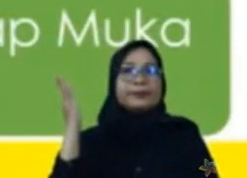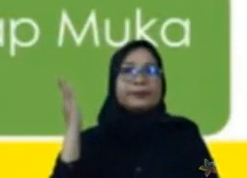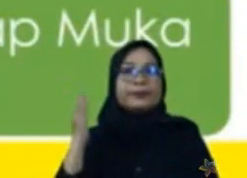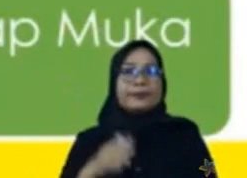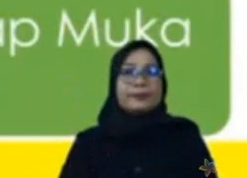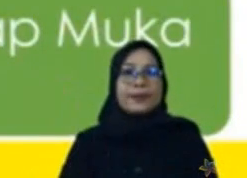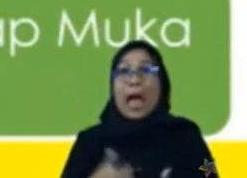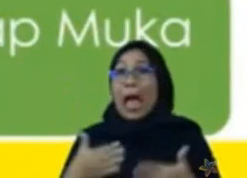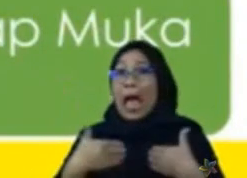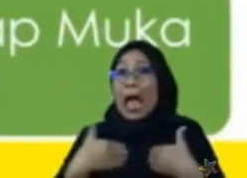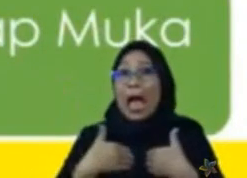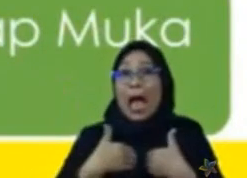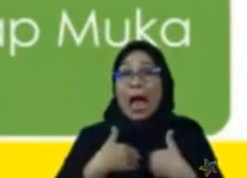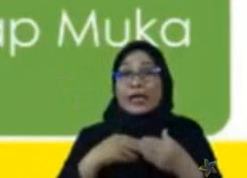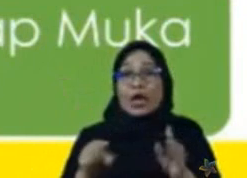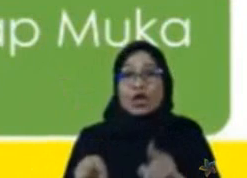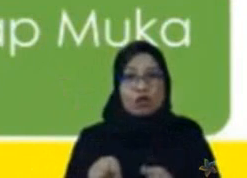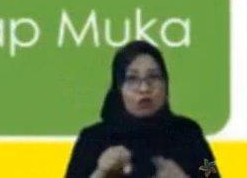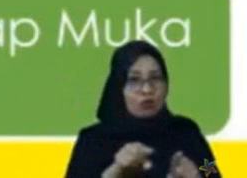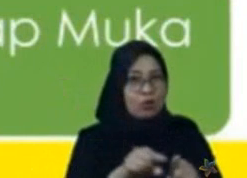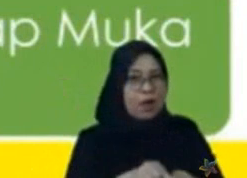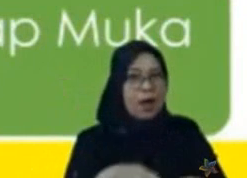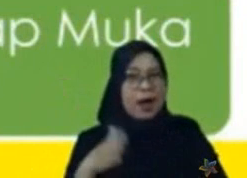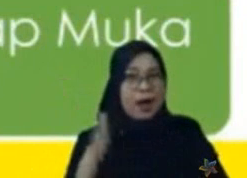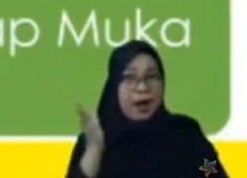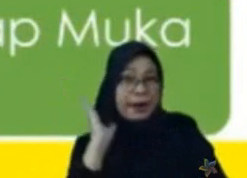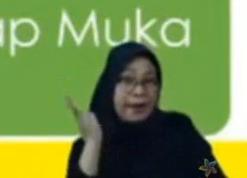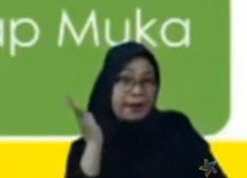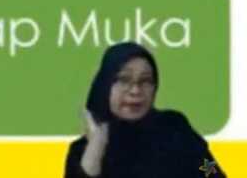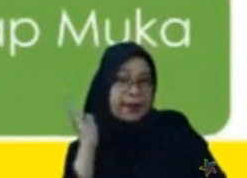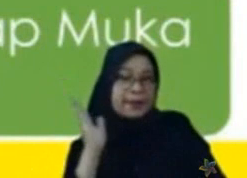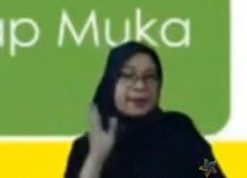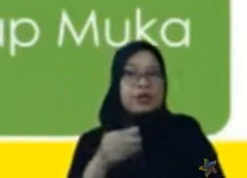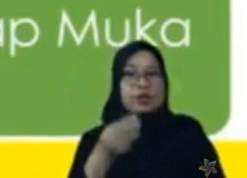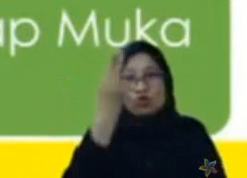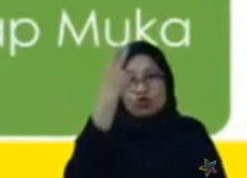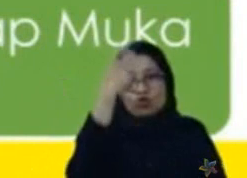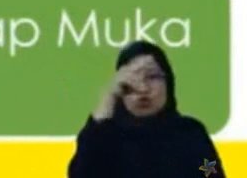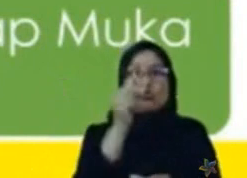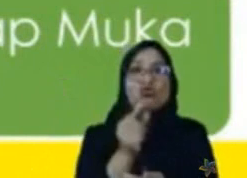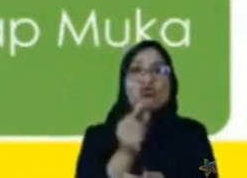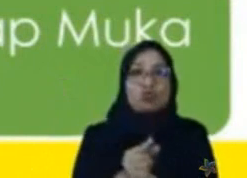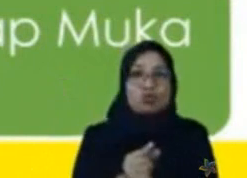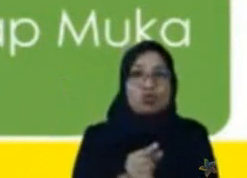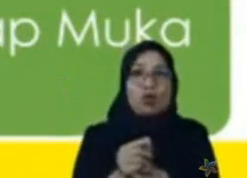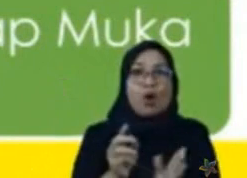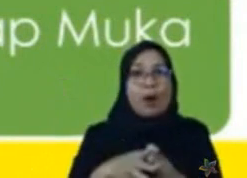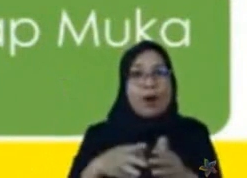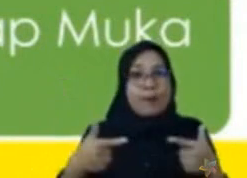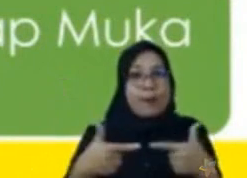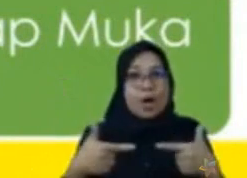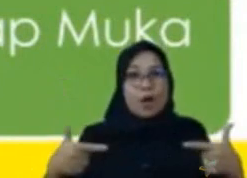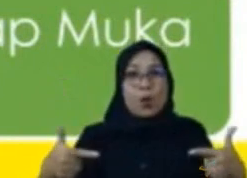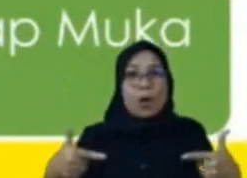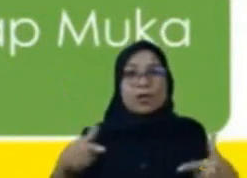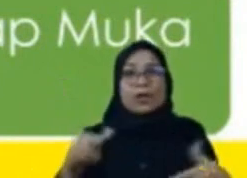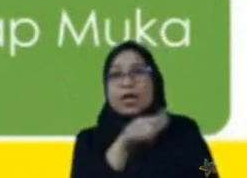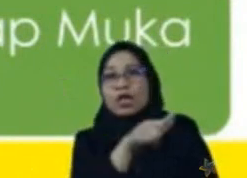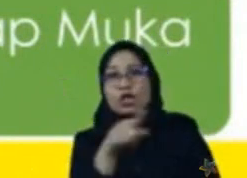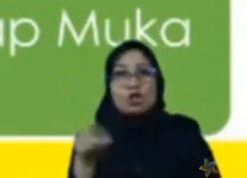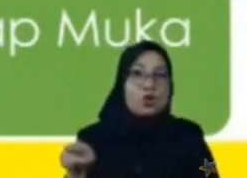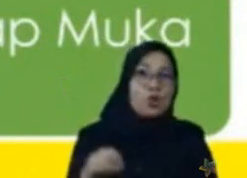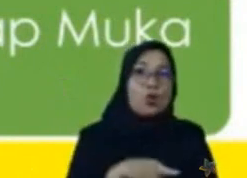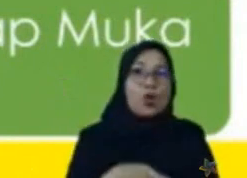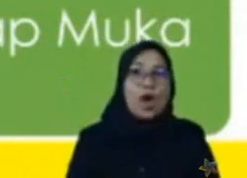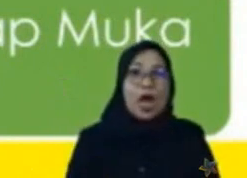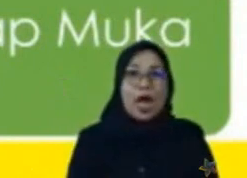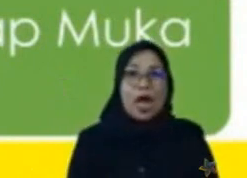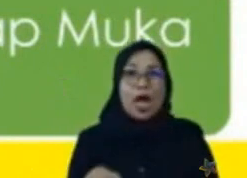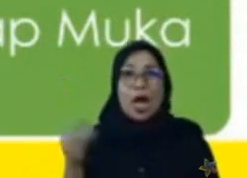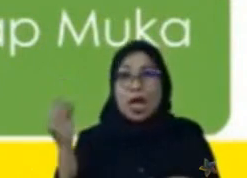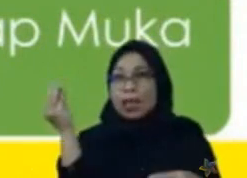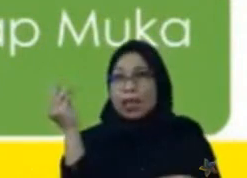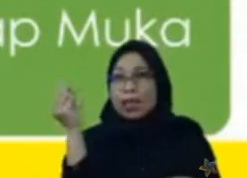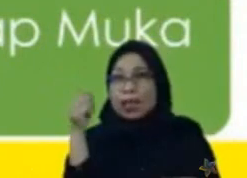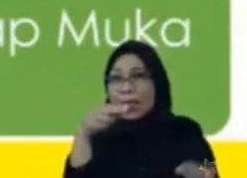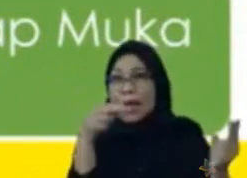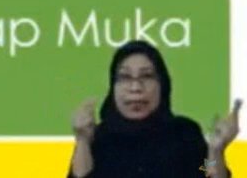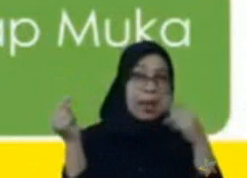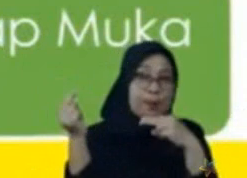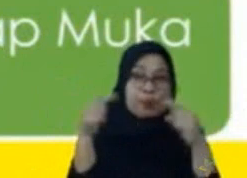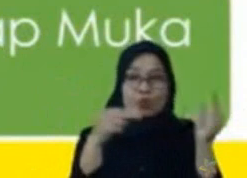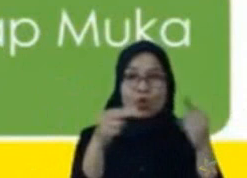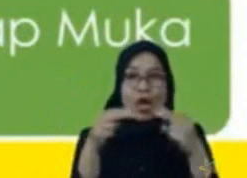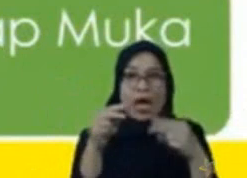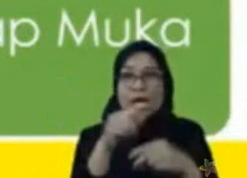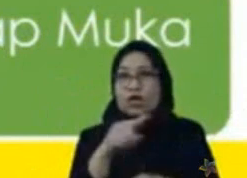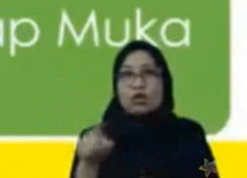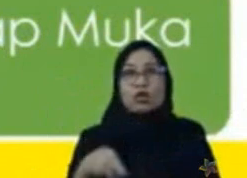Ada juga relaksasi peraturan untuk guru dan perluasan zona untuk pembelajaran tatap muka, yaitu zona kuning dan